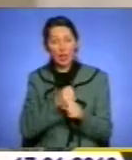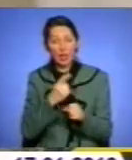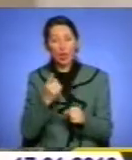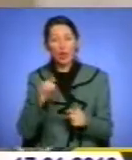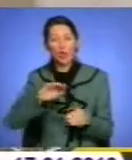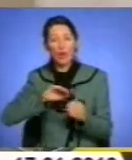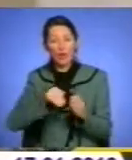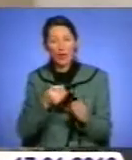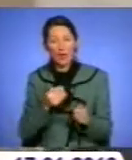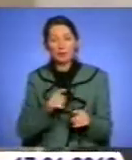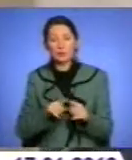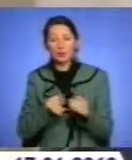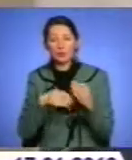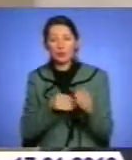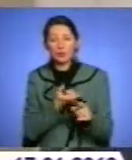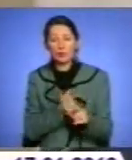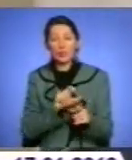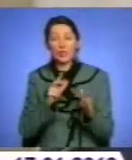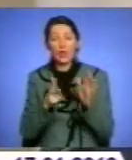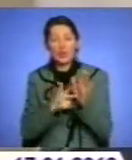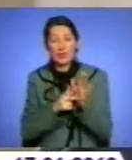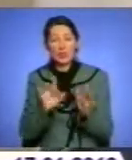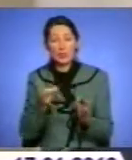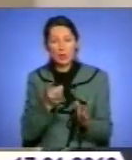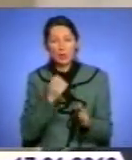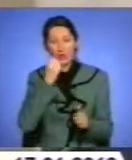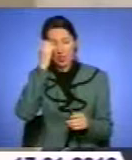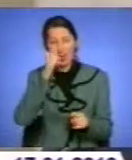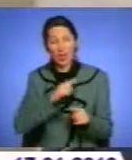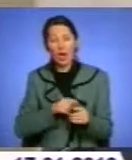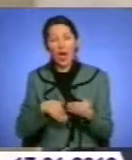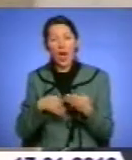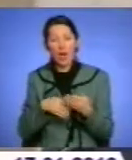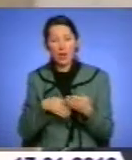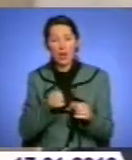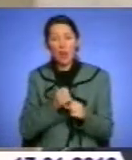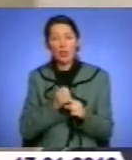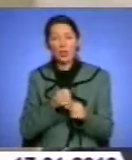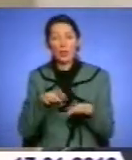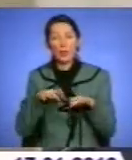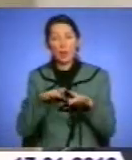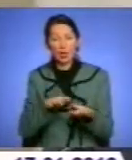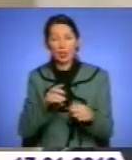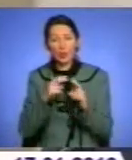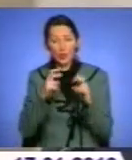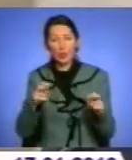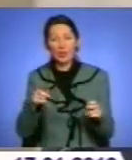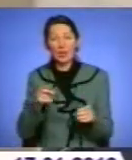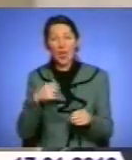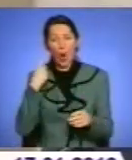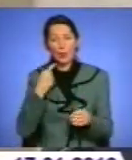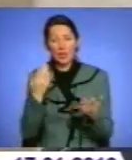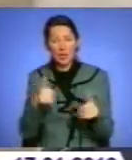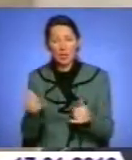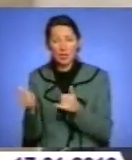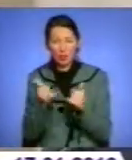більш ніж у 8 разів. Завдяки вжитим заходам в Дніпропетровській області вже забезпечується приїзд